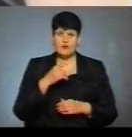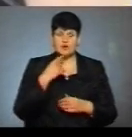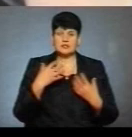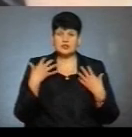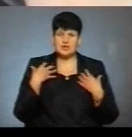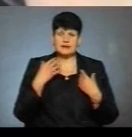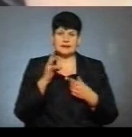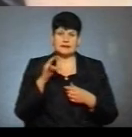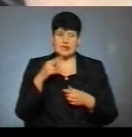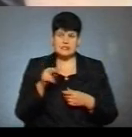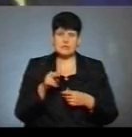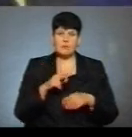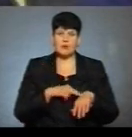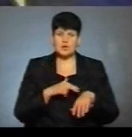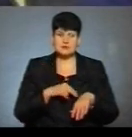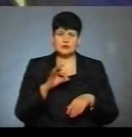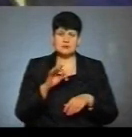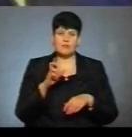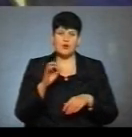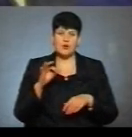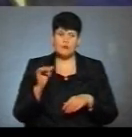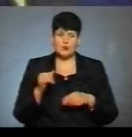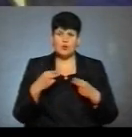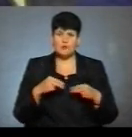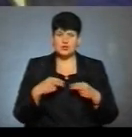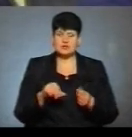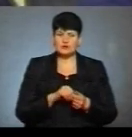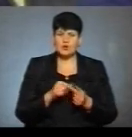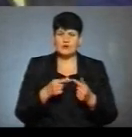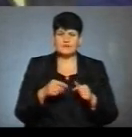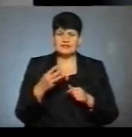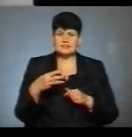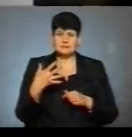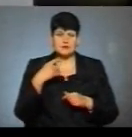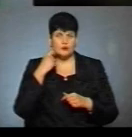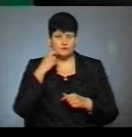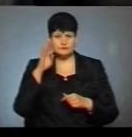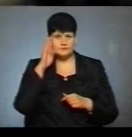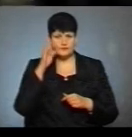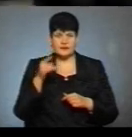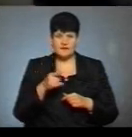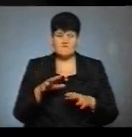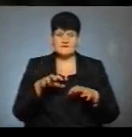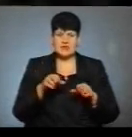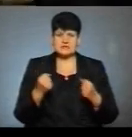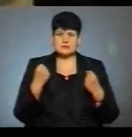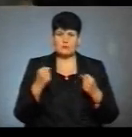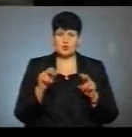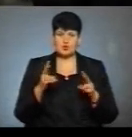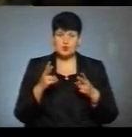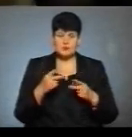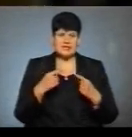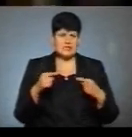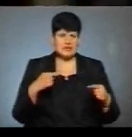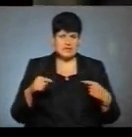начальника Нацполіції області Олександра Богомола, продаж наркотиків організував 35-річний житель Тернополя, власник одного зі спортклубів. Інші